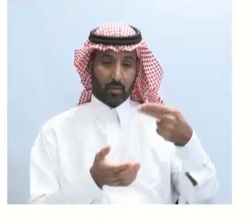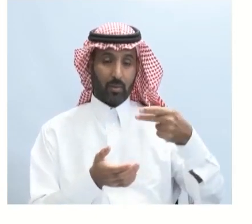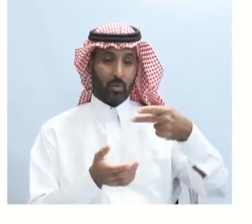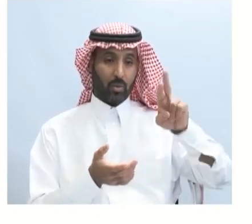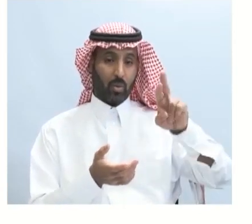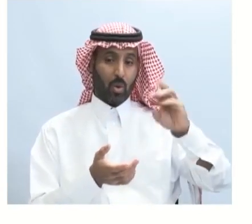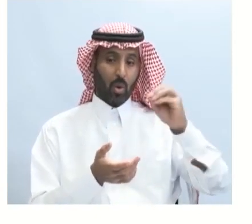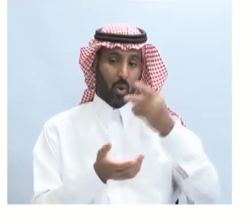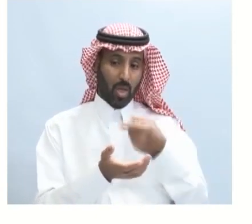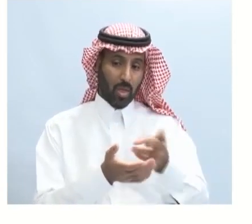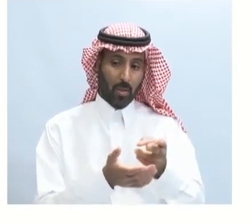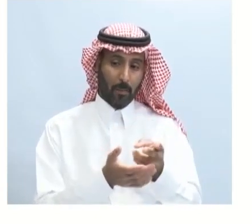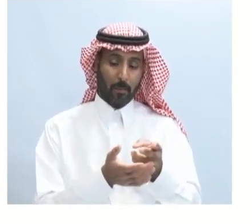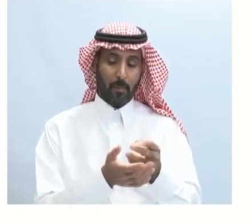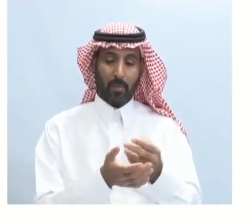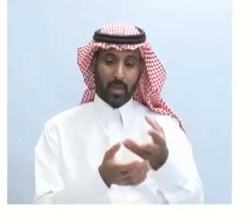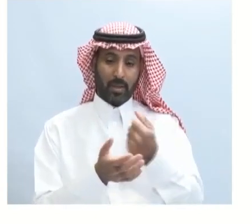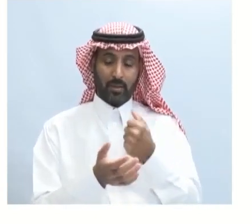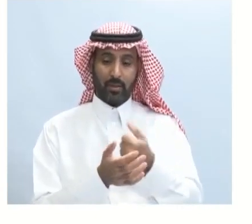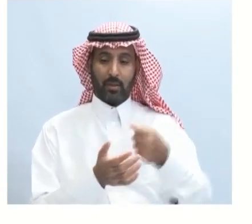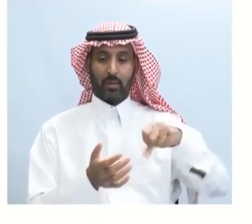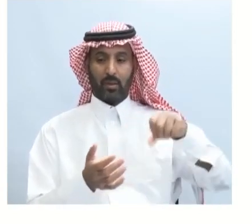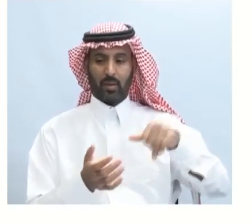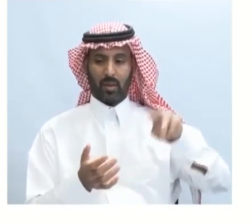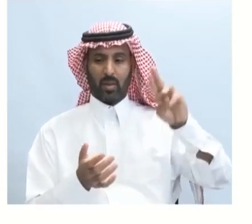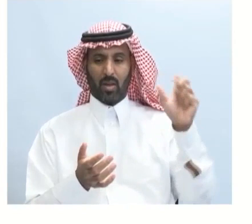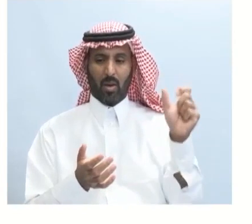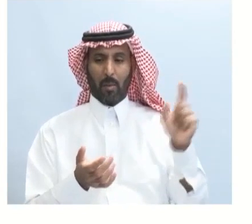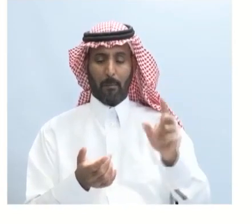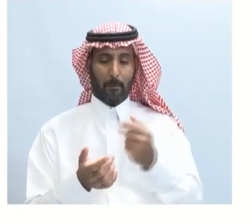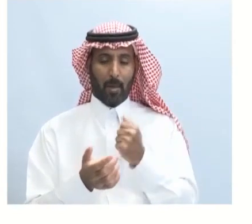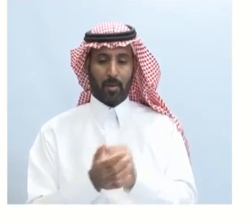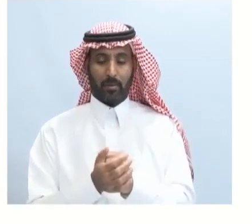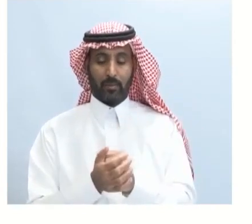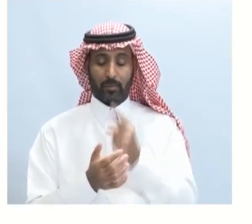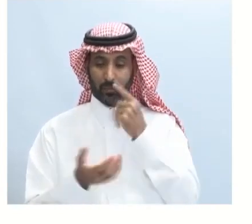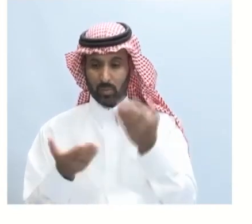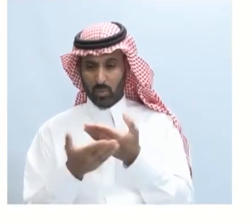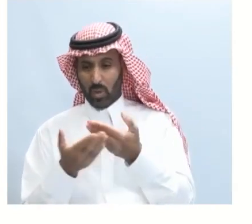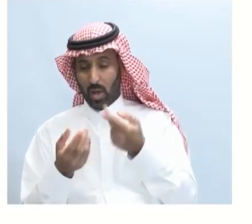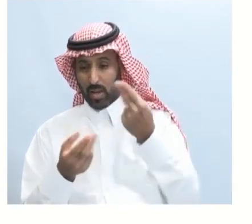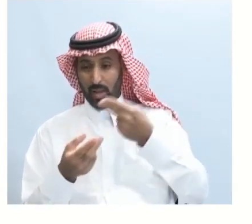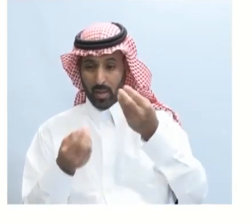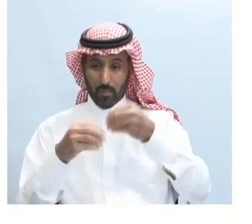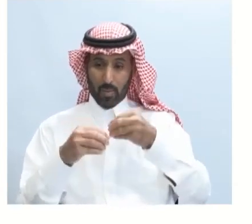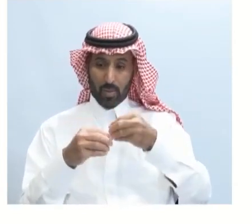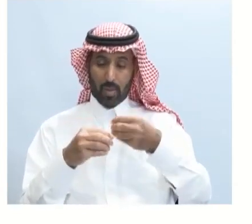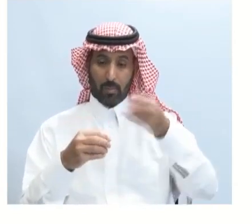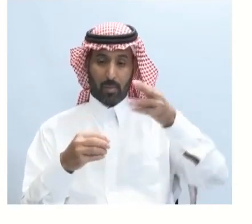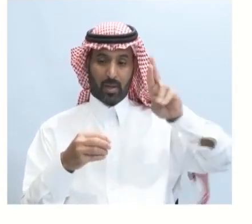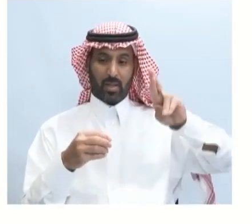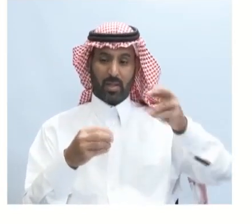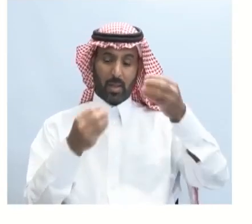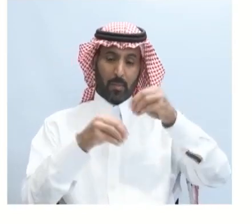ماء اذا سيعطيني ايثين وماء ما ناتج تفاعل هدرجه البروبين كان بروبين يعني الكين